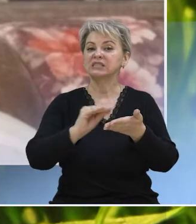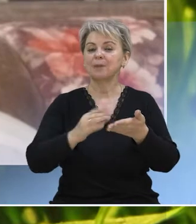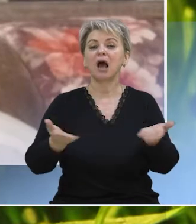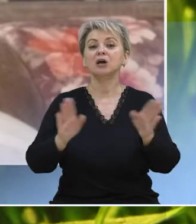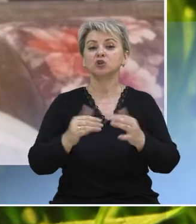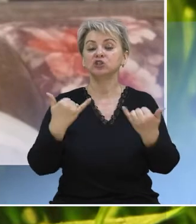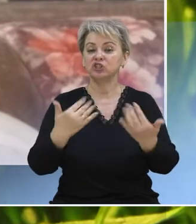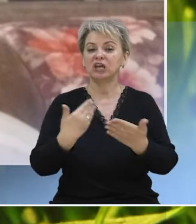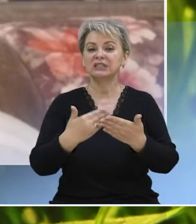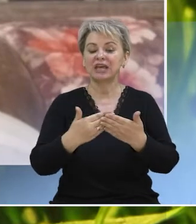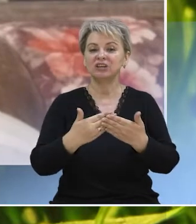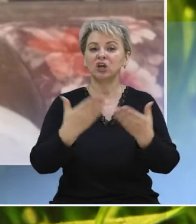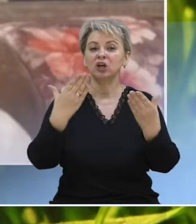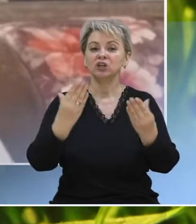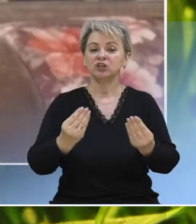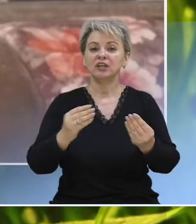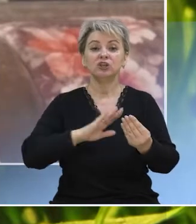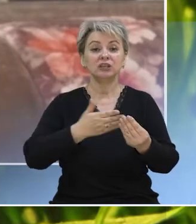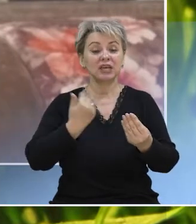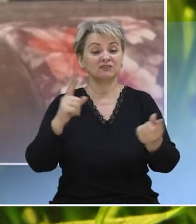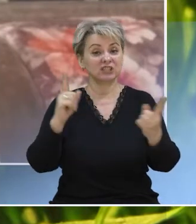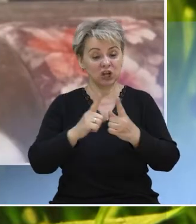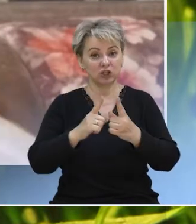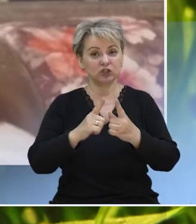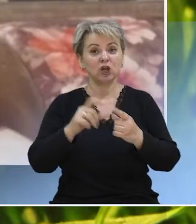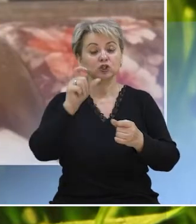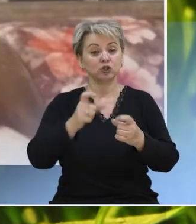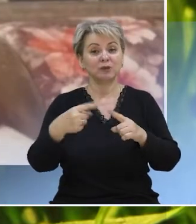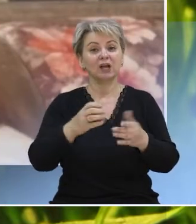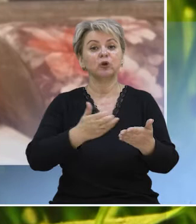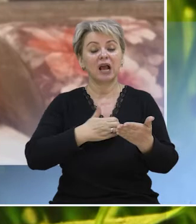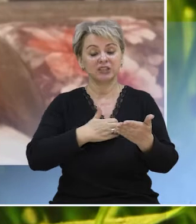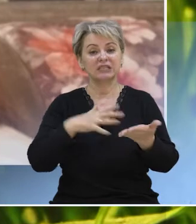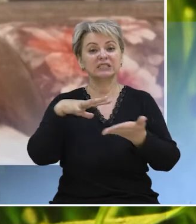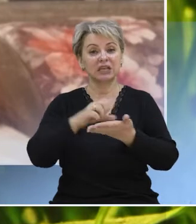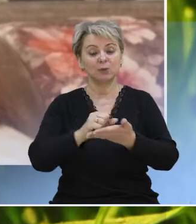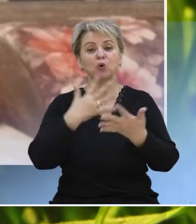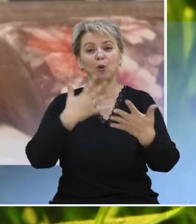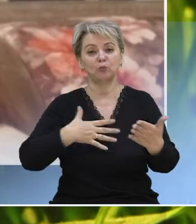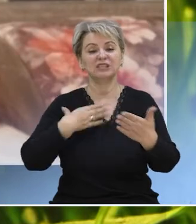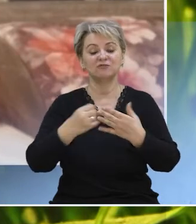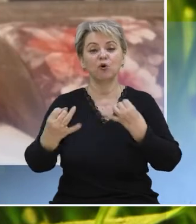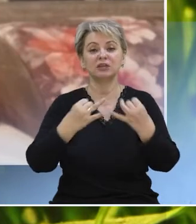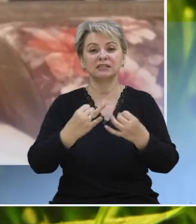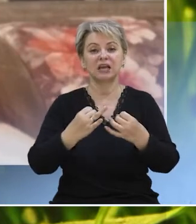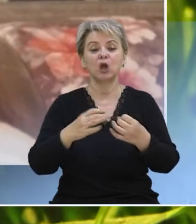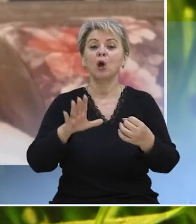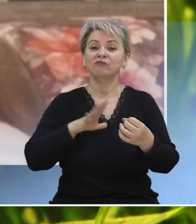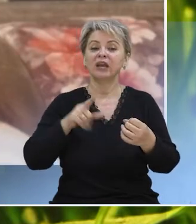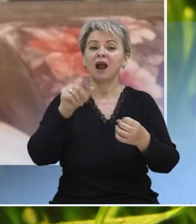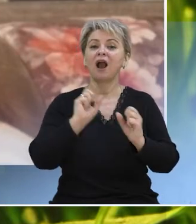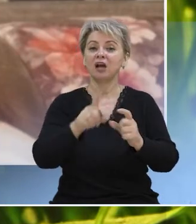поводу записи и все остальное. Сейчас же наверняка не происходит встреча, да, непосредственно с людьми, которые хотят полюбить свою речь. То